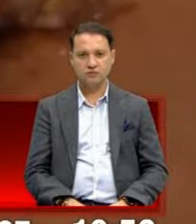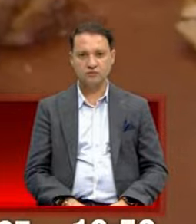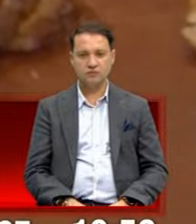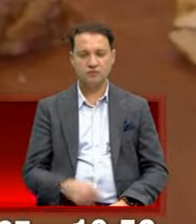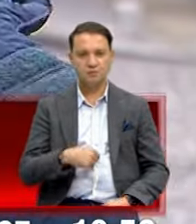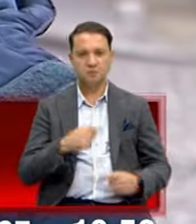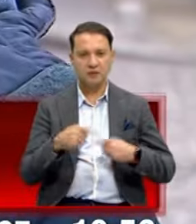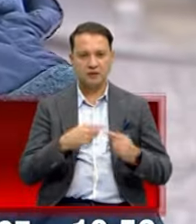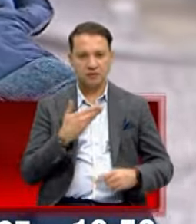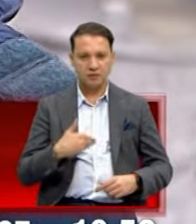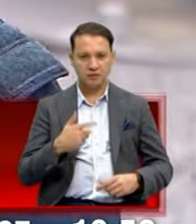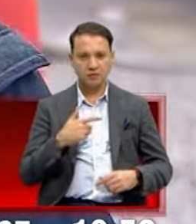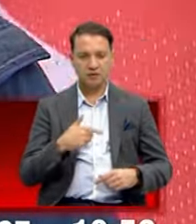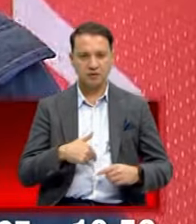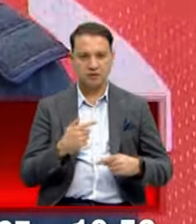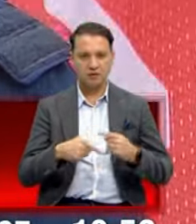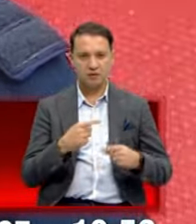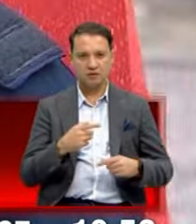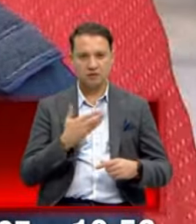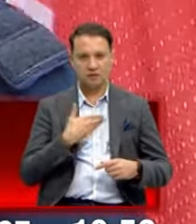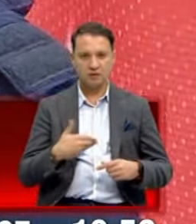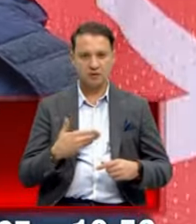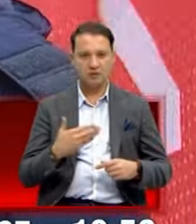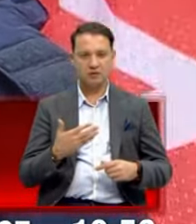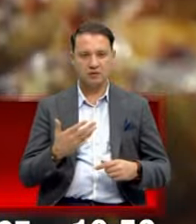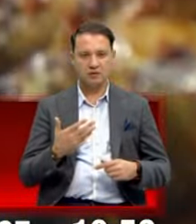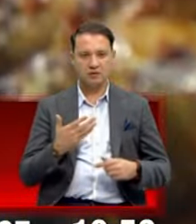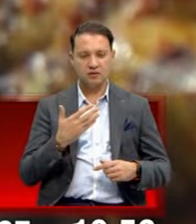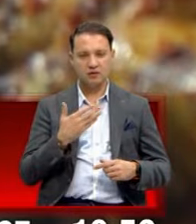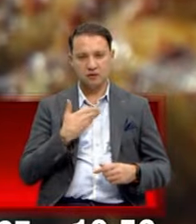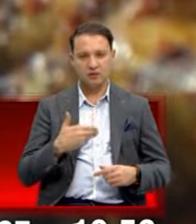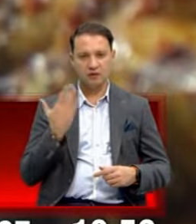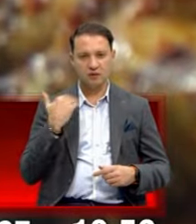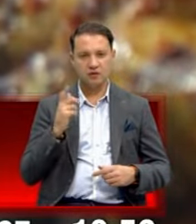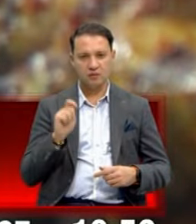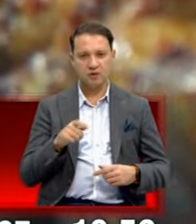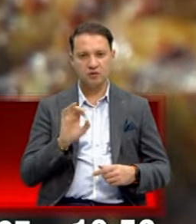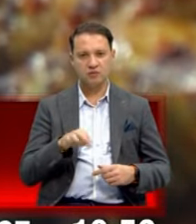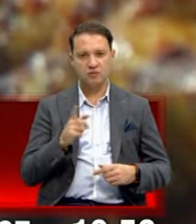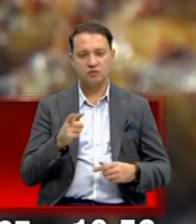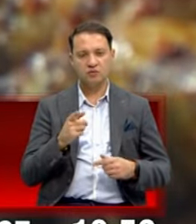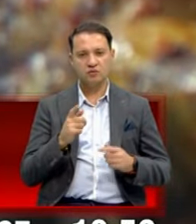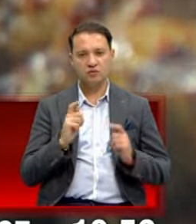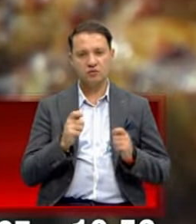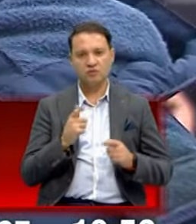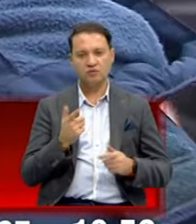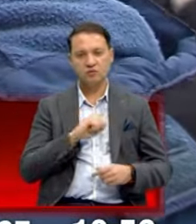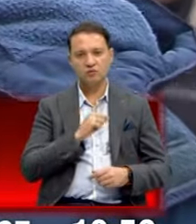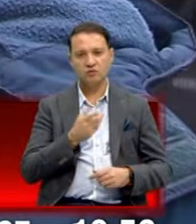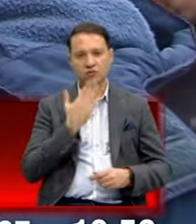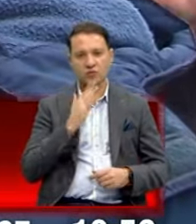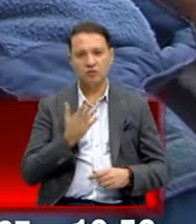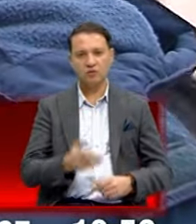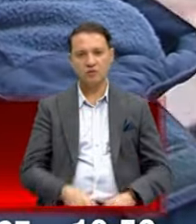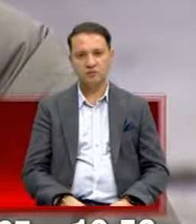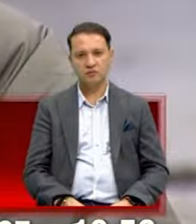Sakatat efendim, sever misiniz sakatat? Evvelden tamam severdik tabii, yapardık ama şu anda güç yok. İnanın güç